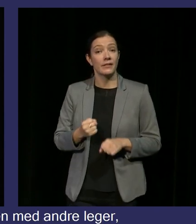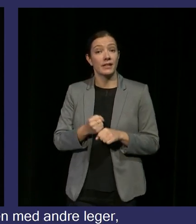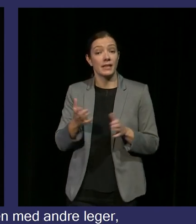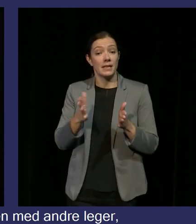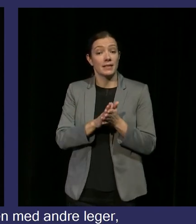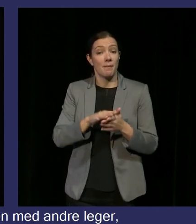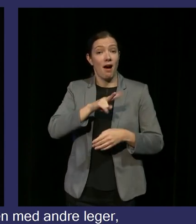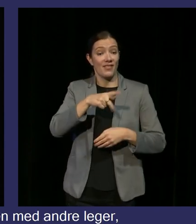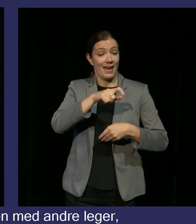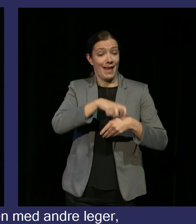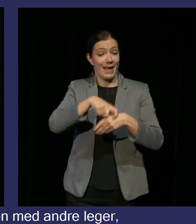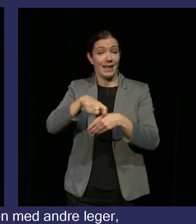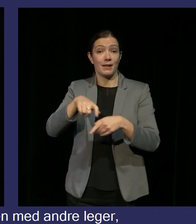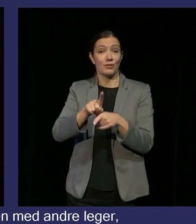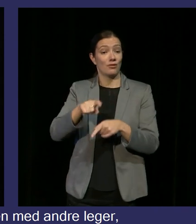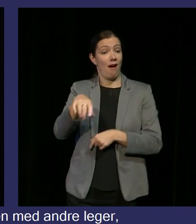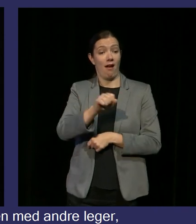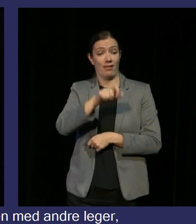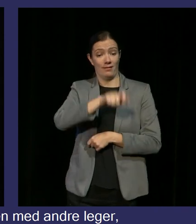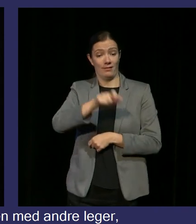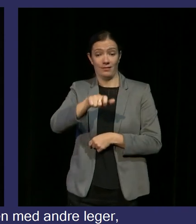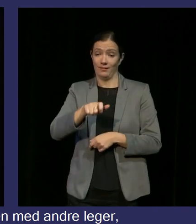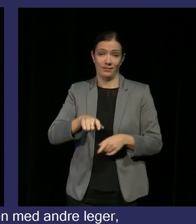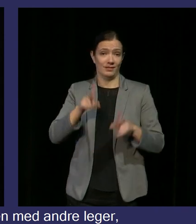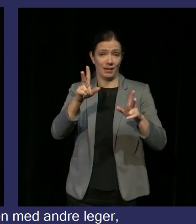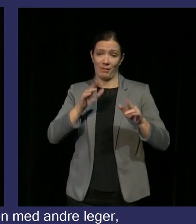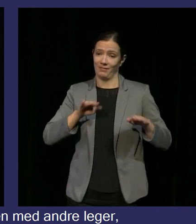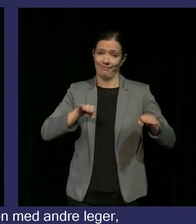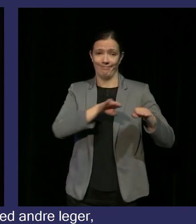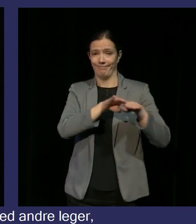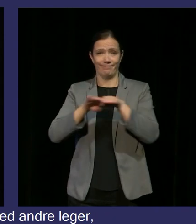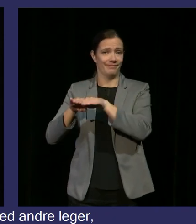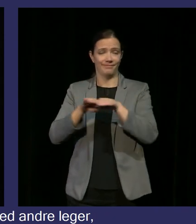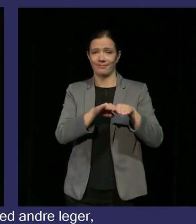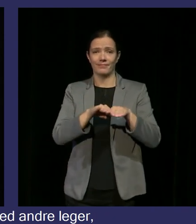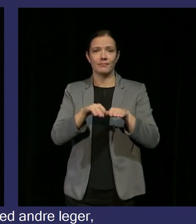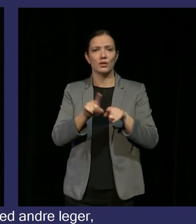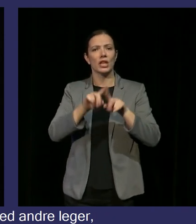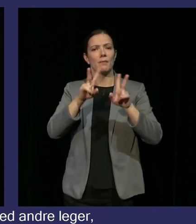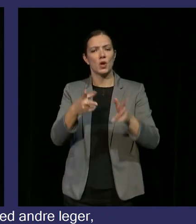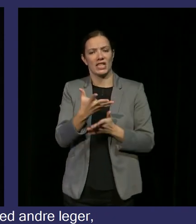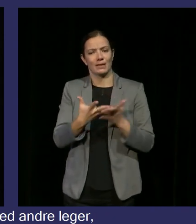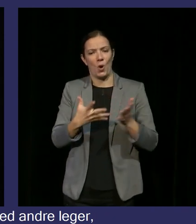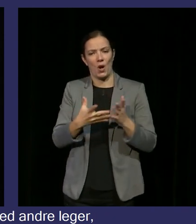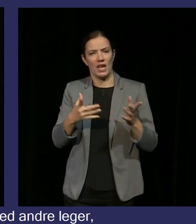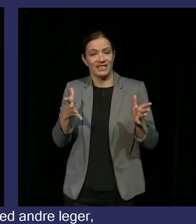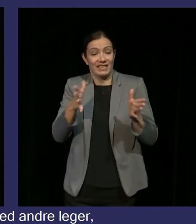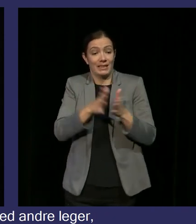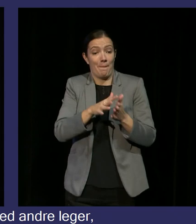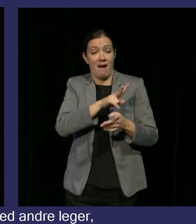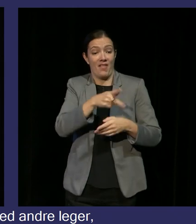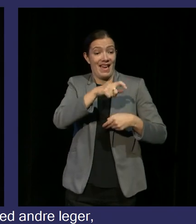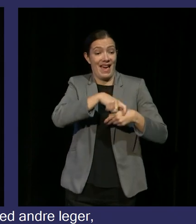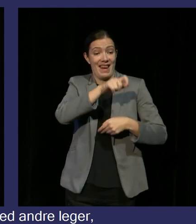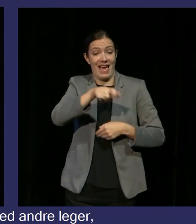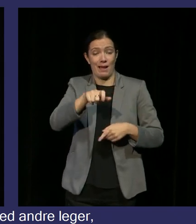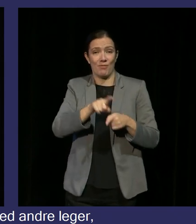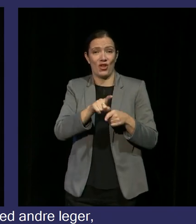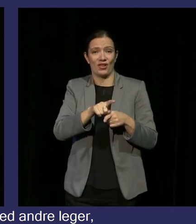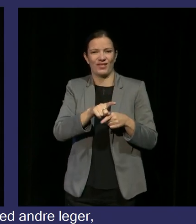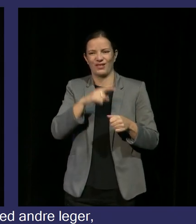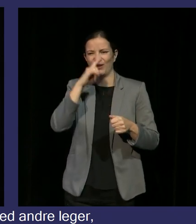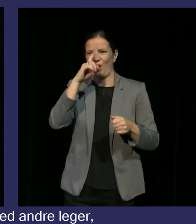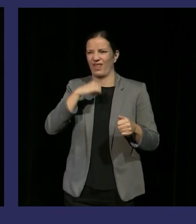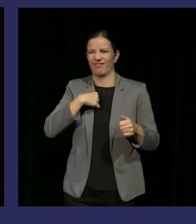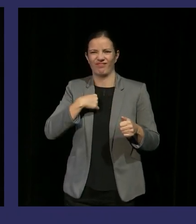andre leger, så jo på en måte, alle jo likestilt sånn sett, så jeg bruker dette språket sammen med andre leger, og da kjenner jeg ikke noe